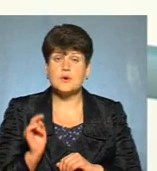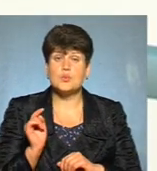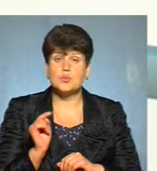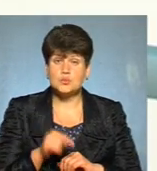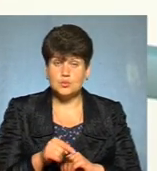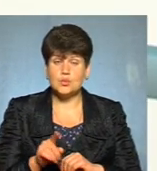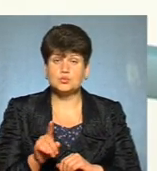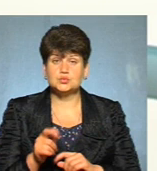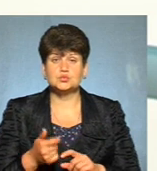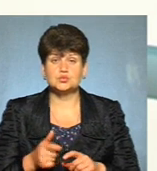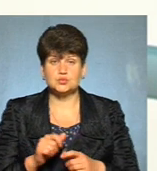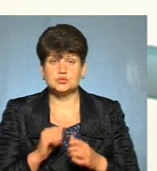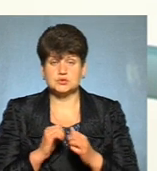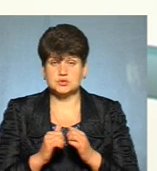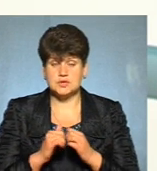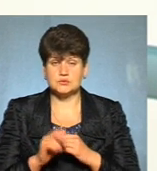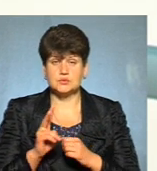дуже часто кліщі